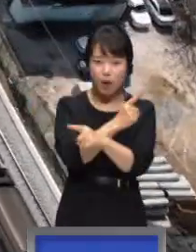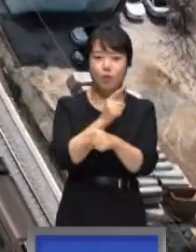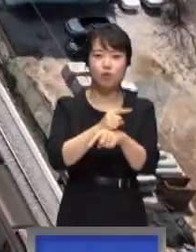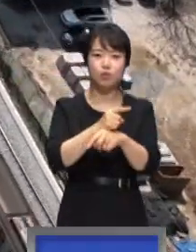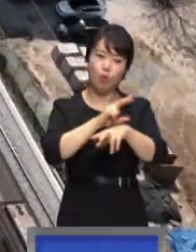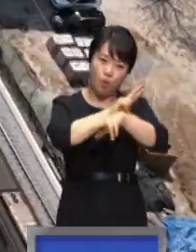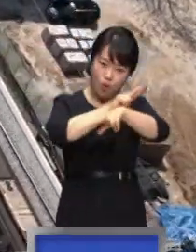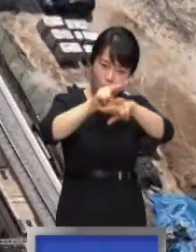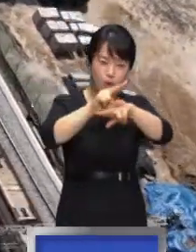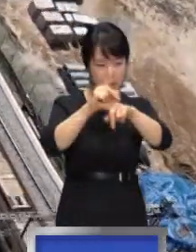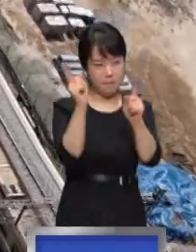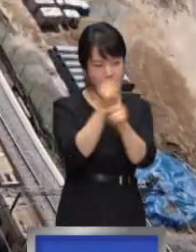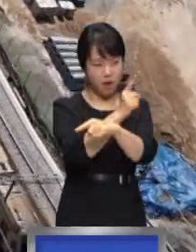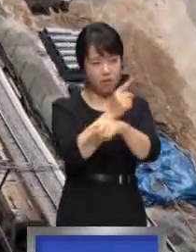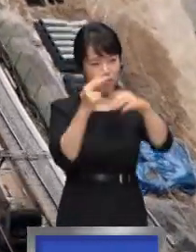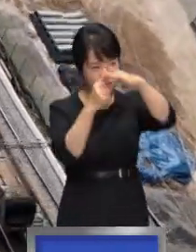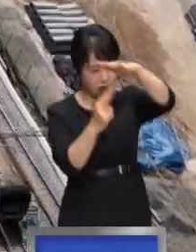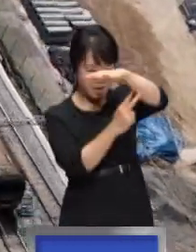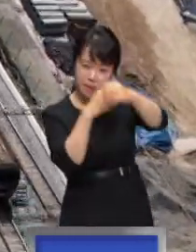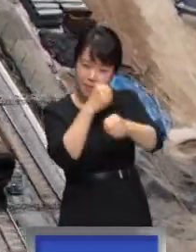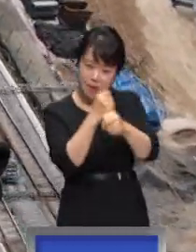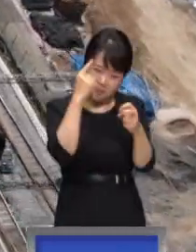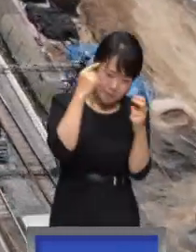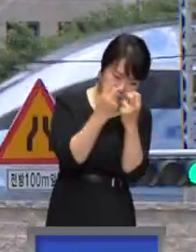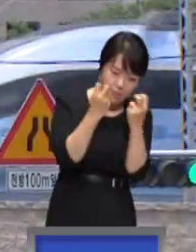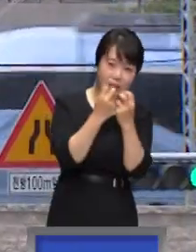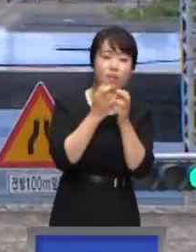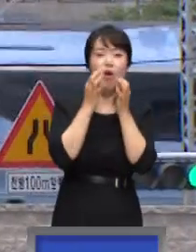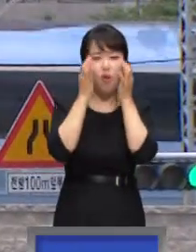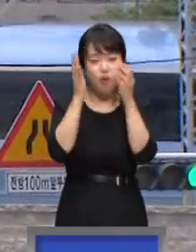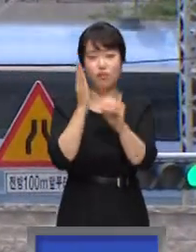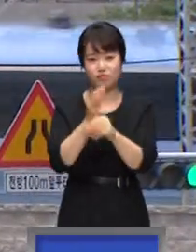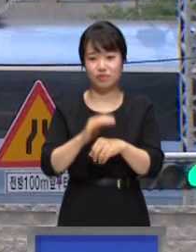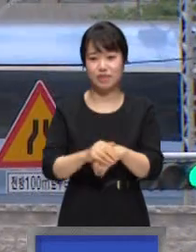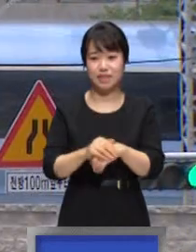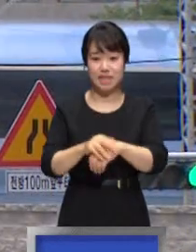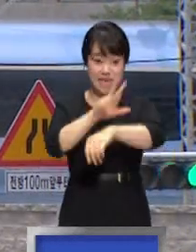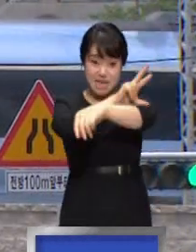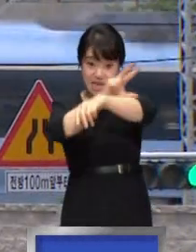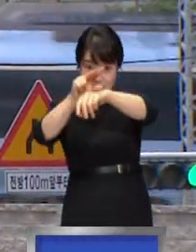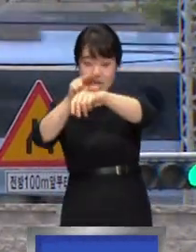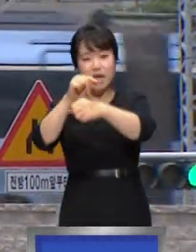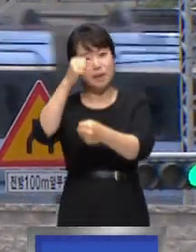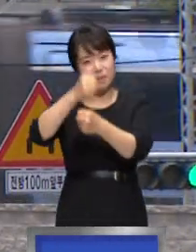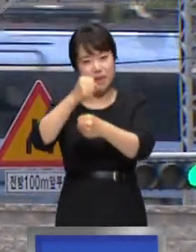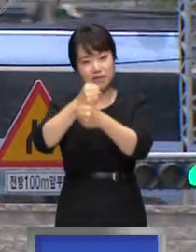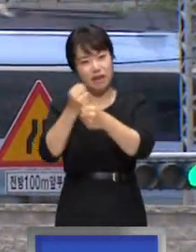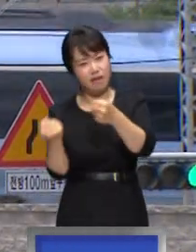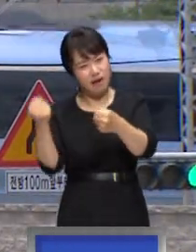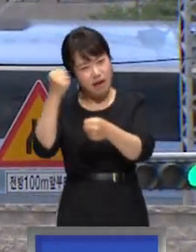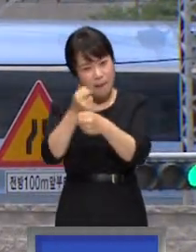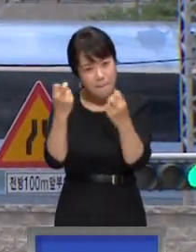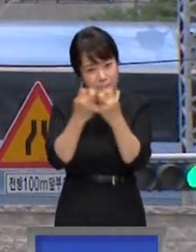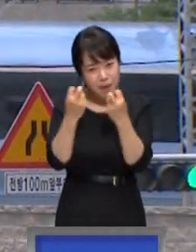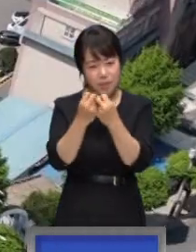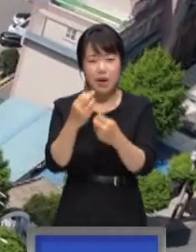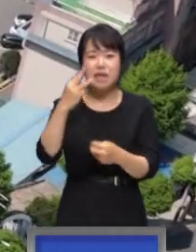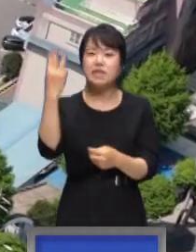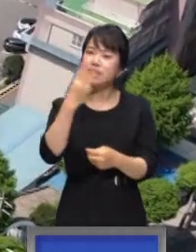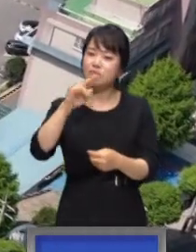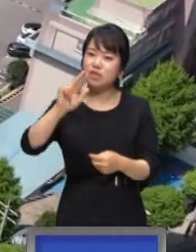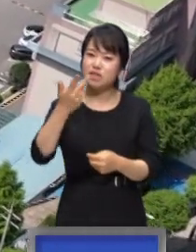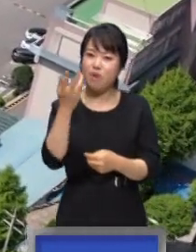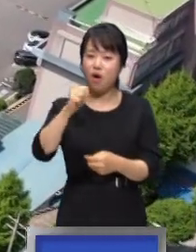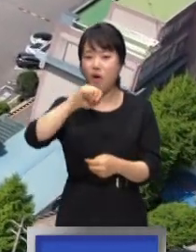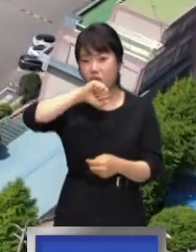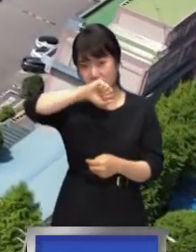대한 검토 용역을 진행 중인 상황. 청량리 지상 철도 구간 복개 사업은 약 3,700억 원의